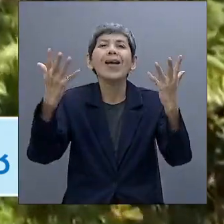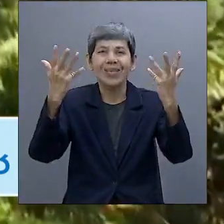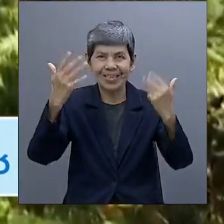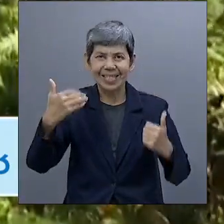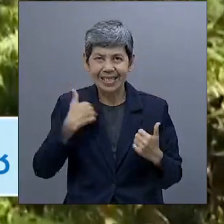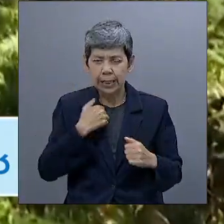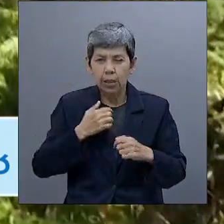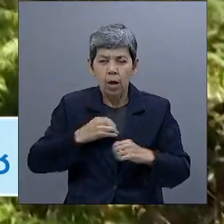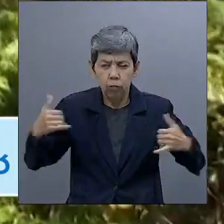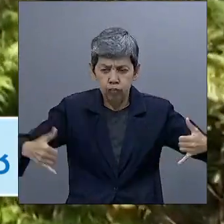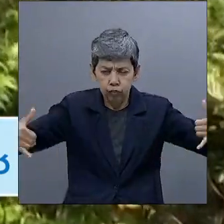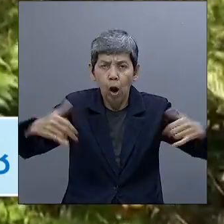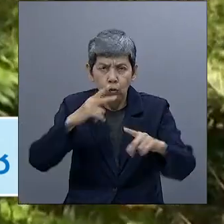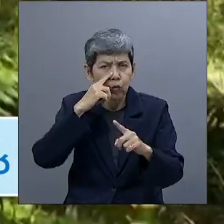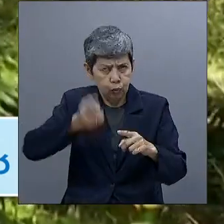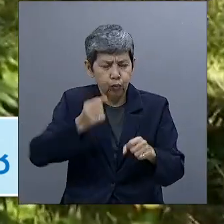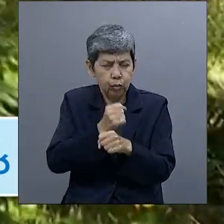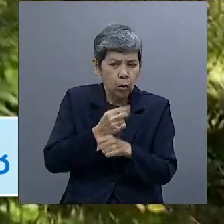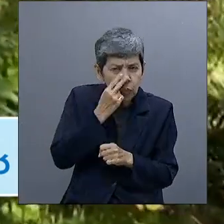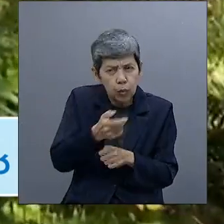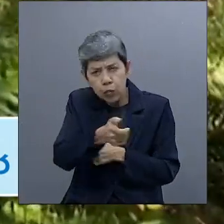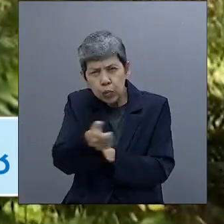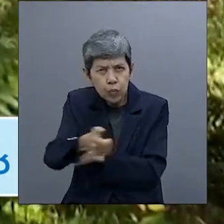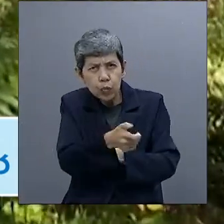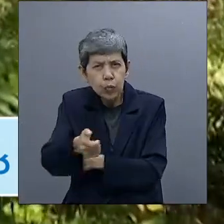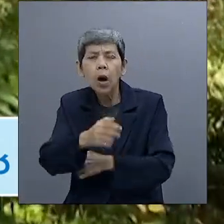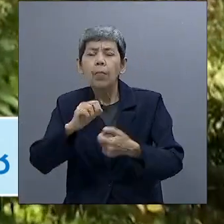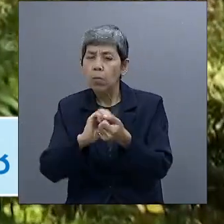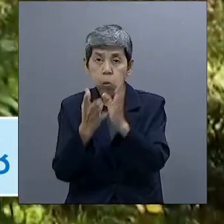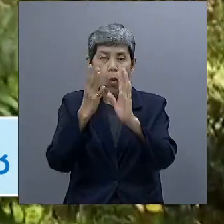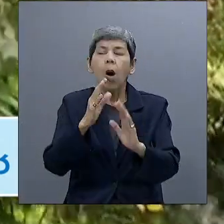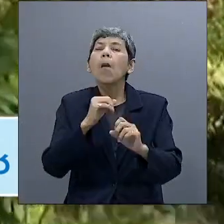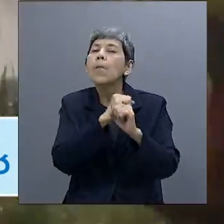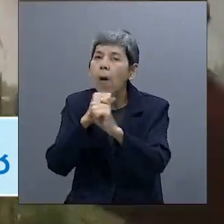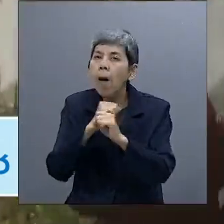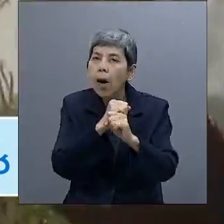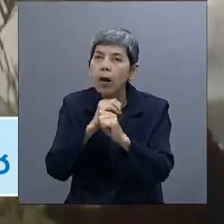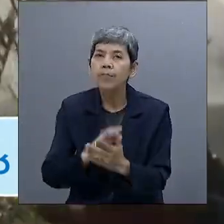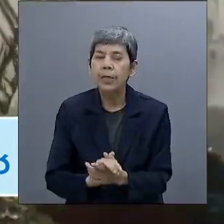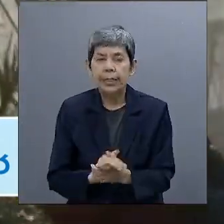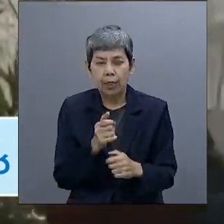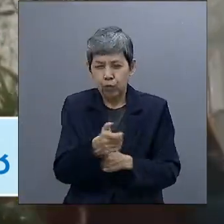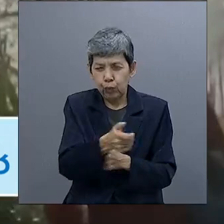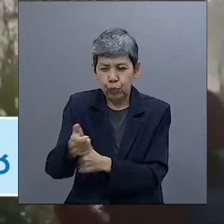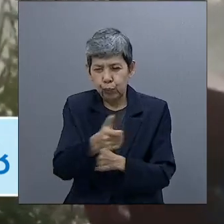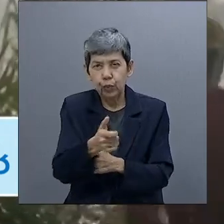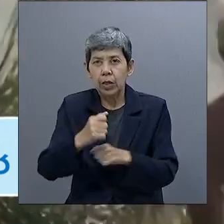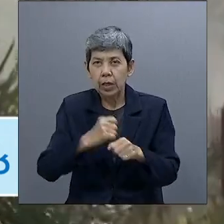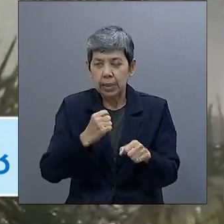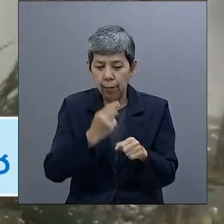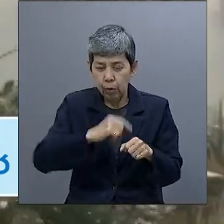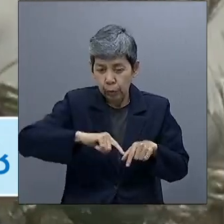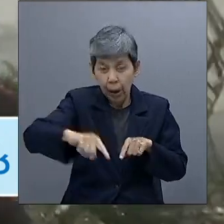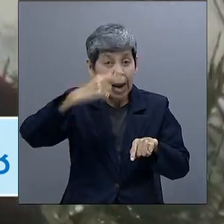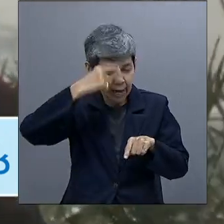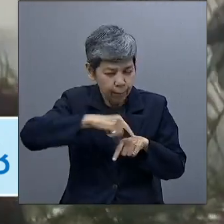ล้วก็ตรึงกำลังเฝ้าระวังในพื้นที่อย่างใกล้ชิดเพื่อป้องกันการปะทุขึ้นอีกรอบแล้วก็ดับไฟตามแนวรอยดำที่เหลือทั้ง